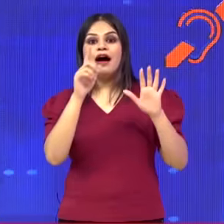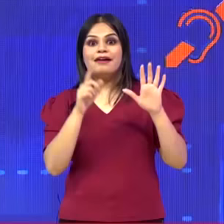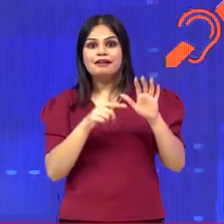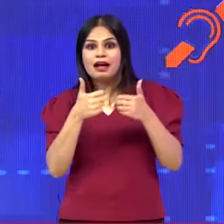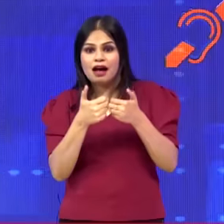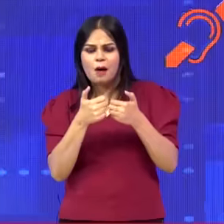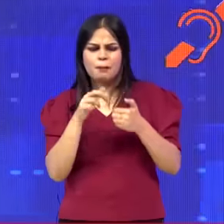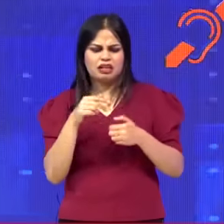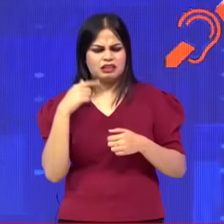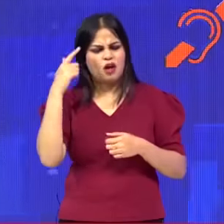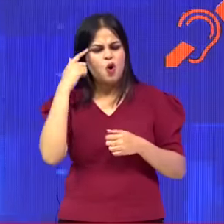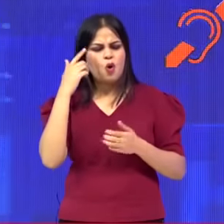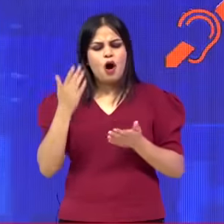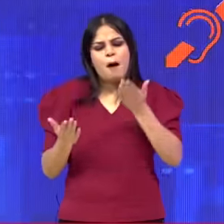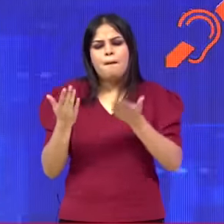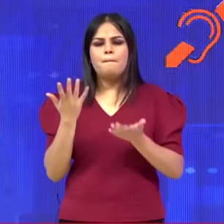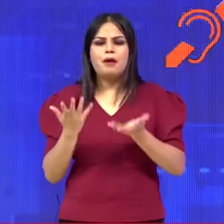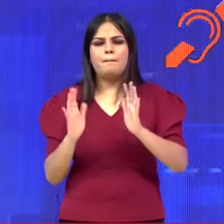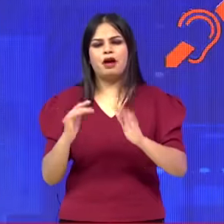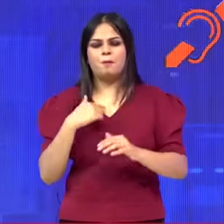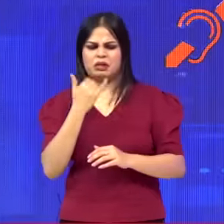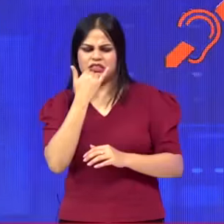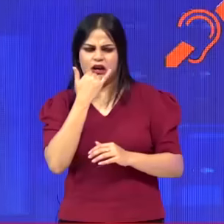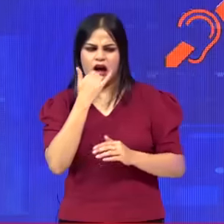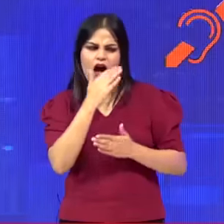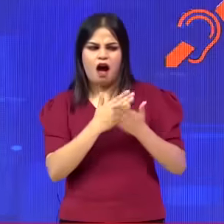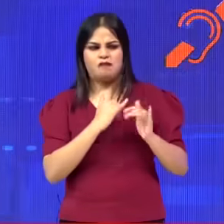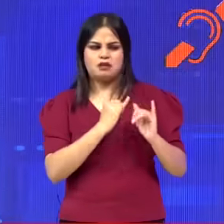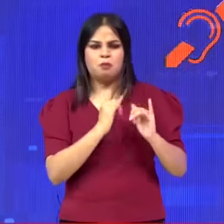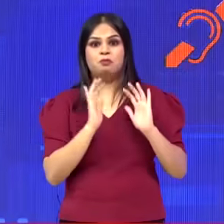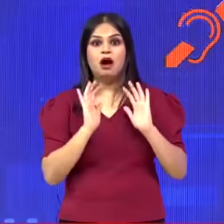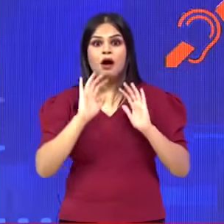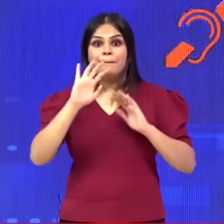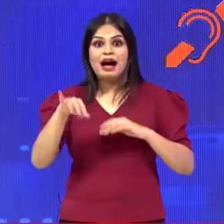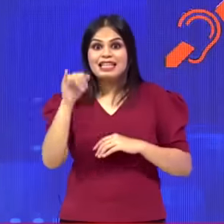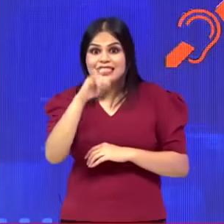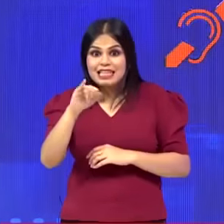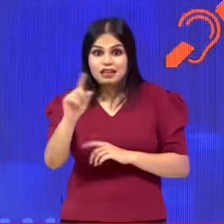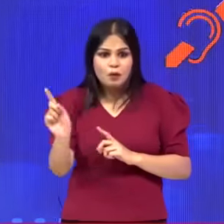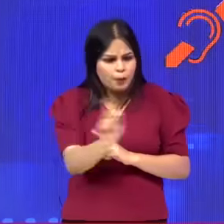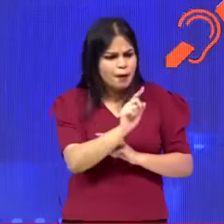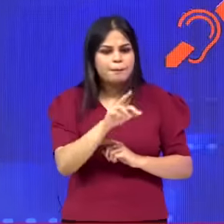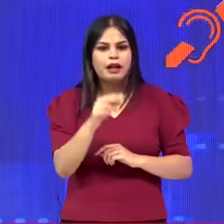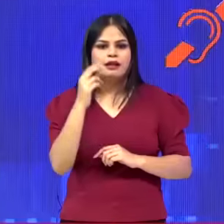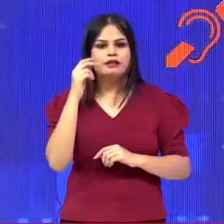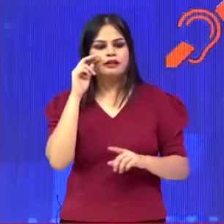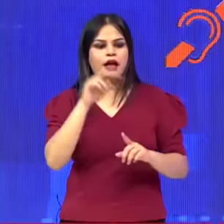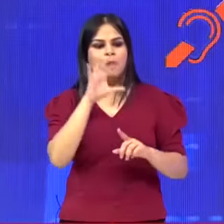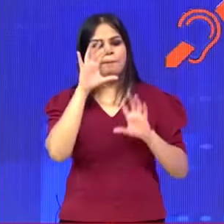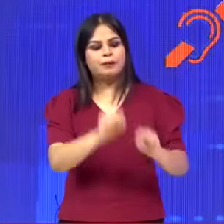का, जब उससे ज़्यादा जब जाने लगती हैं तो वो कंफर्म कर जाती हैं कि फॉल्ट मेरा ही